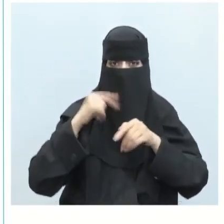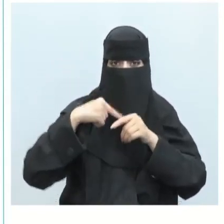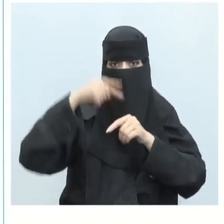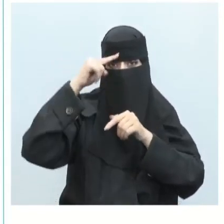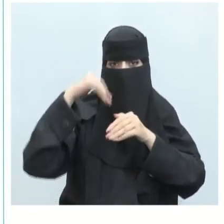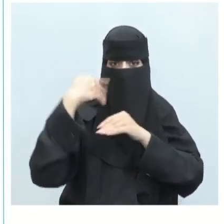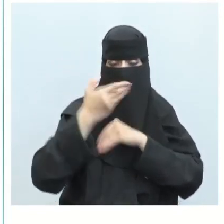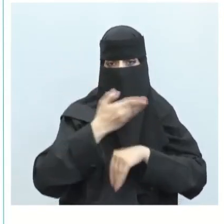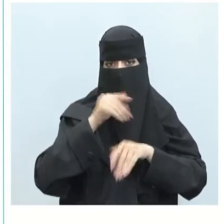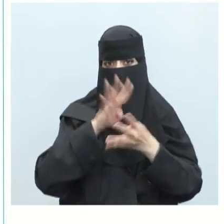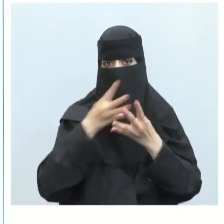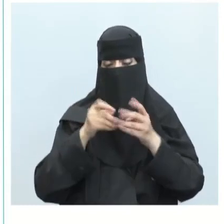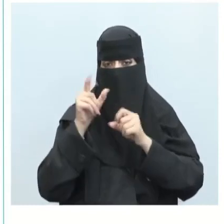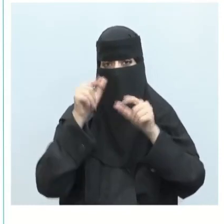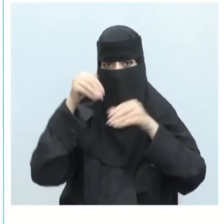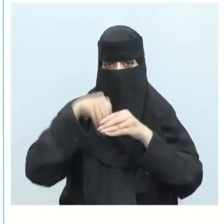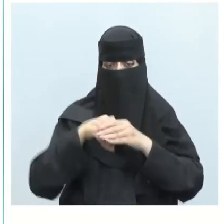تاثيرها على الشبكه